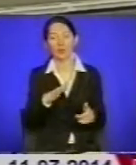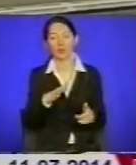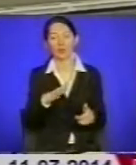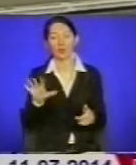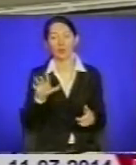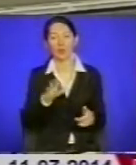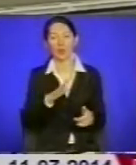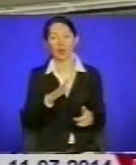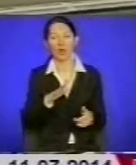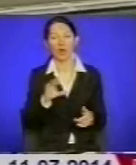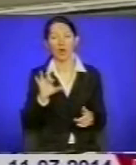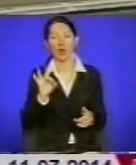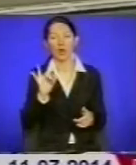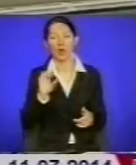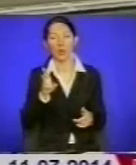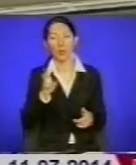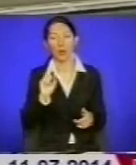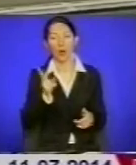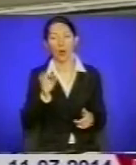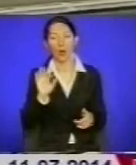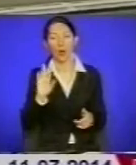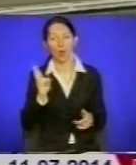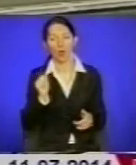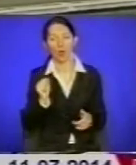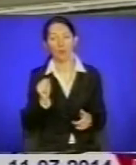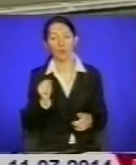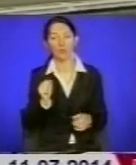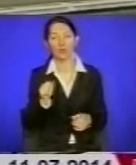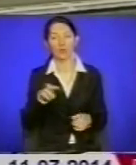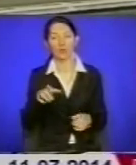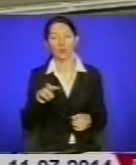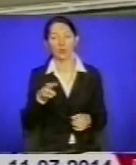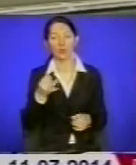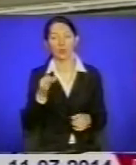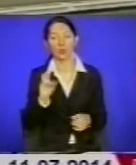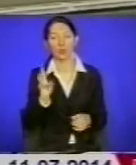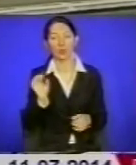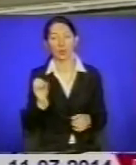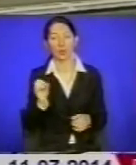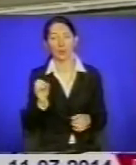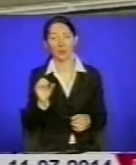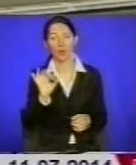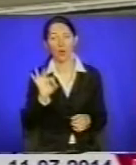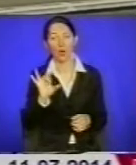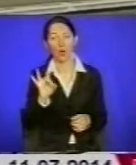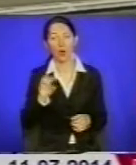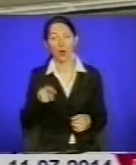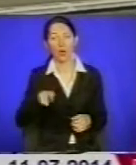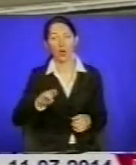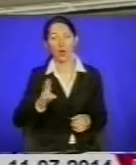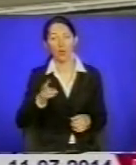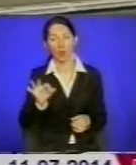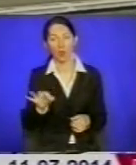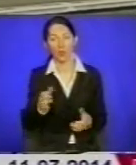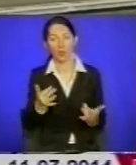Была в Рыбаковке, в Маяке и Орятка.